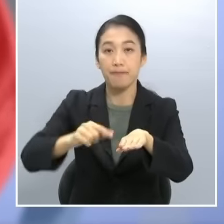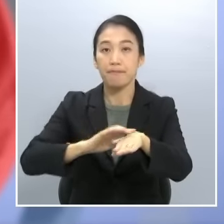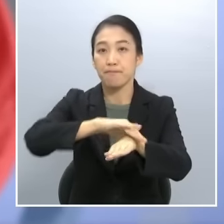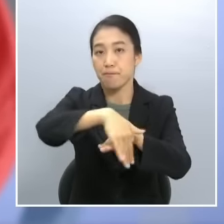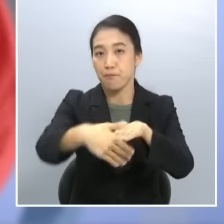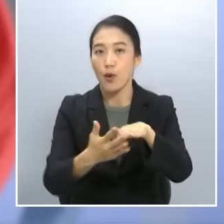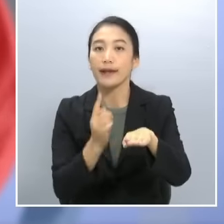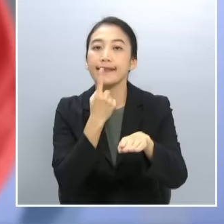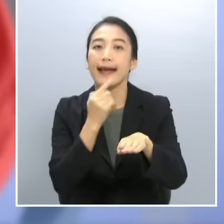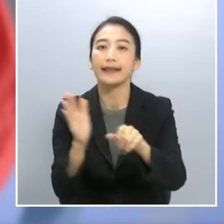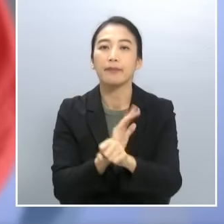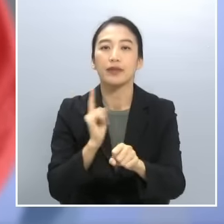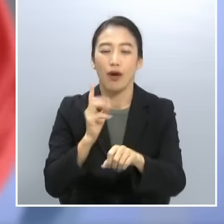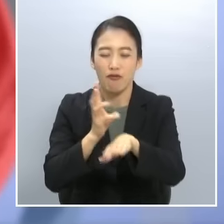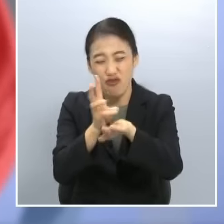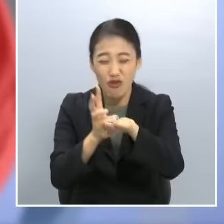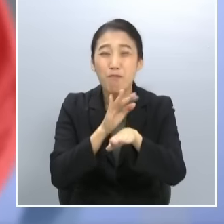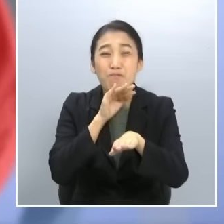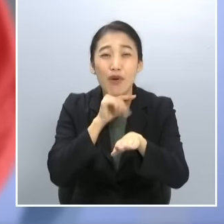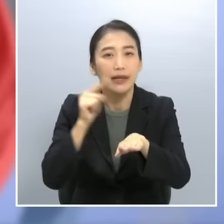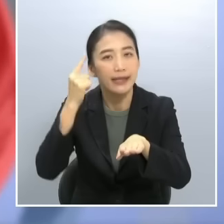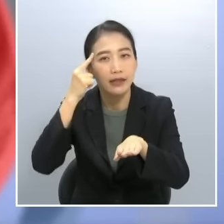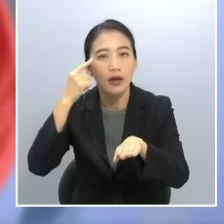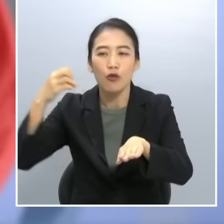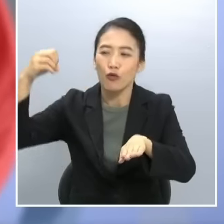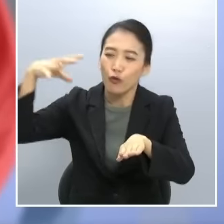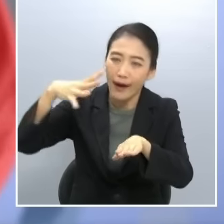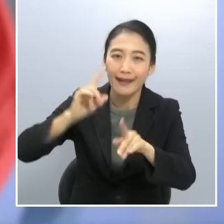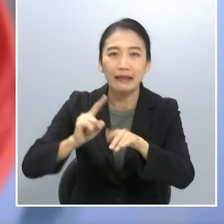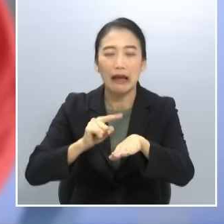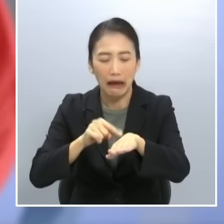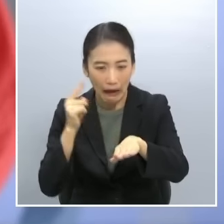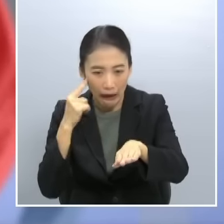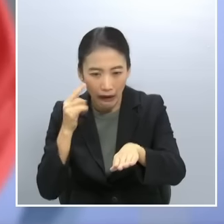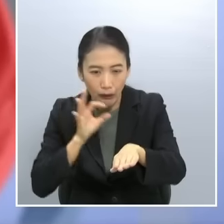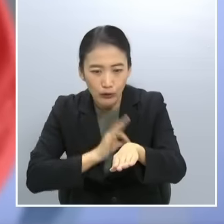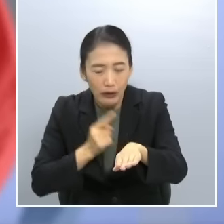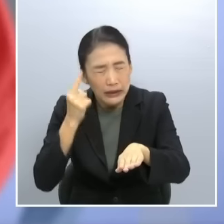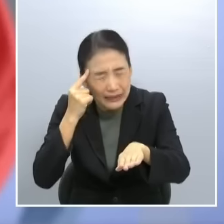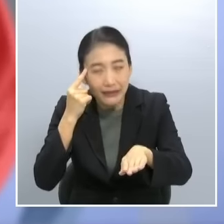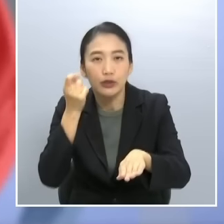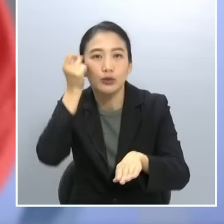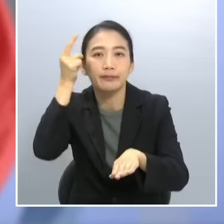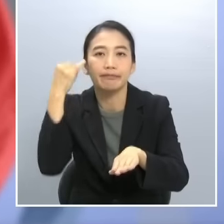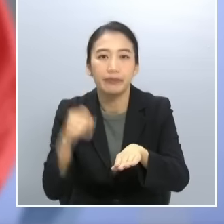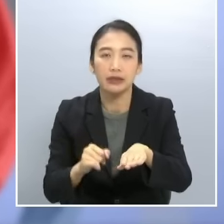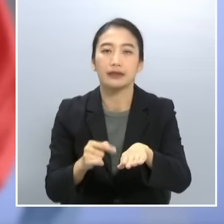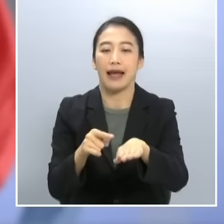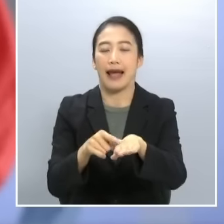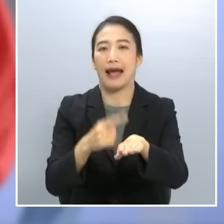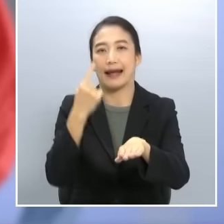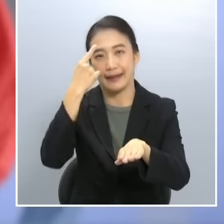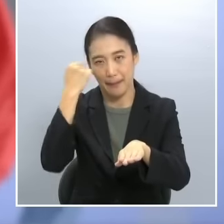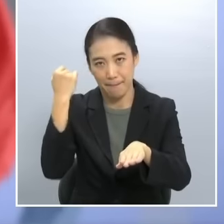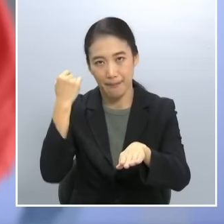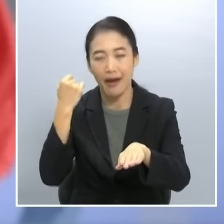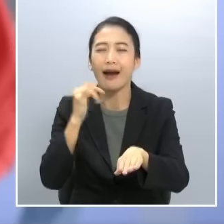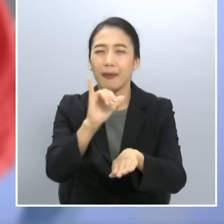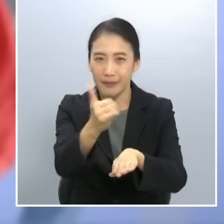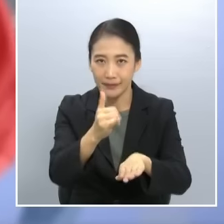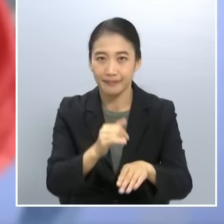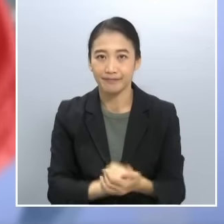แสงฟงแสงไฟจนมองเป็นสีดำค่ะจริงๆมันเหมือนกับมันฝุ่นมันมันเยอะมันจนมันด้านน่ะอืมันไม่ได้เงาไงเพราะ